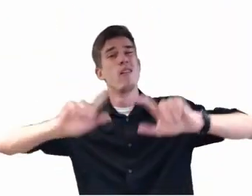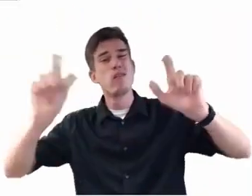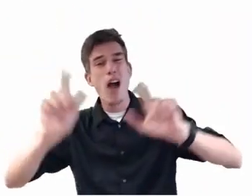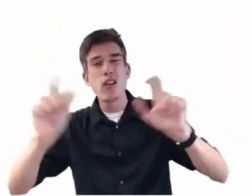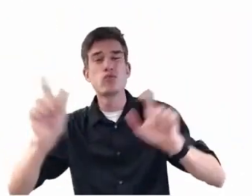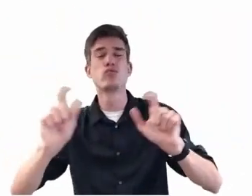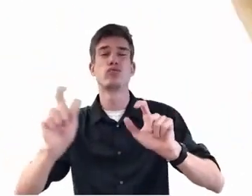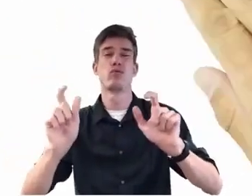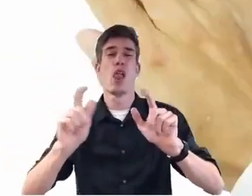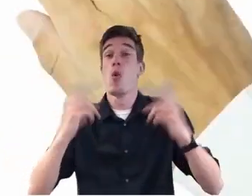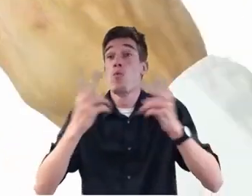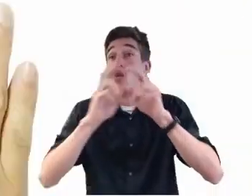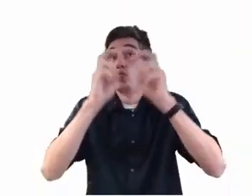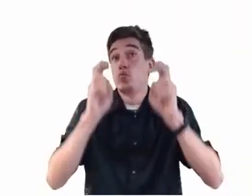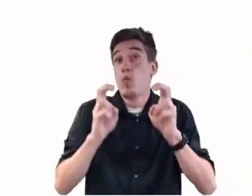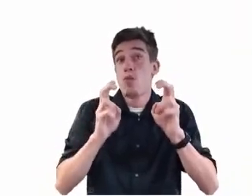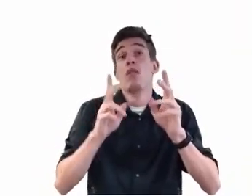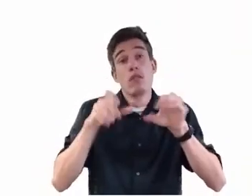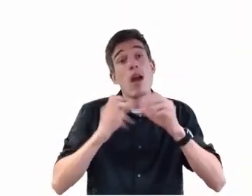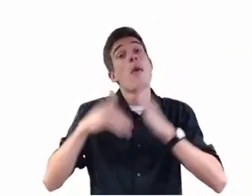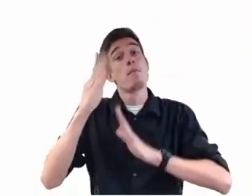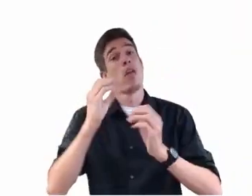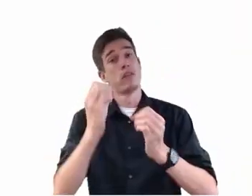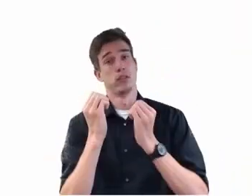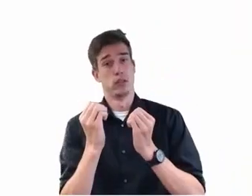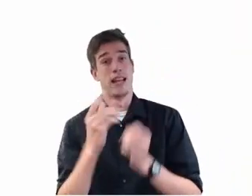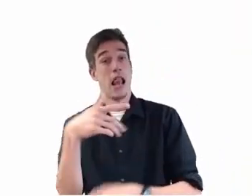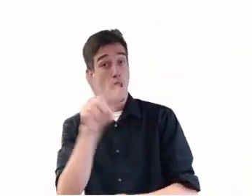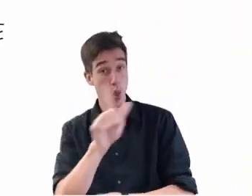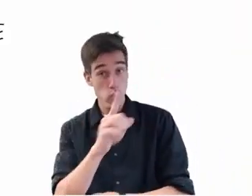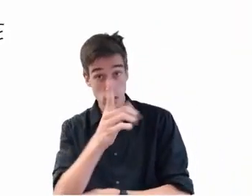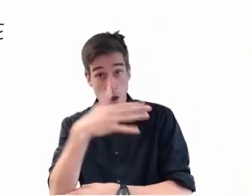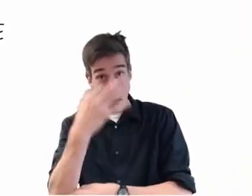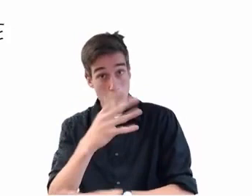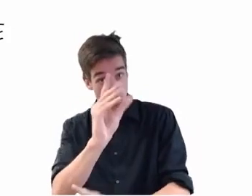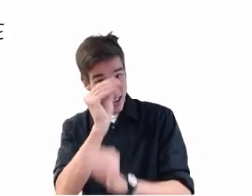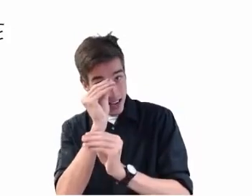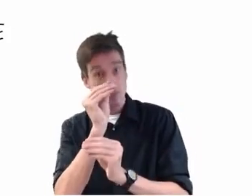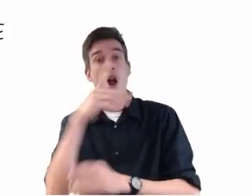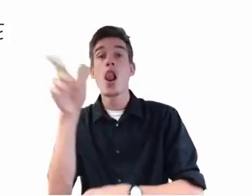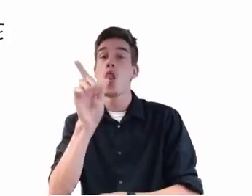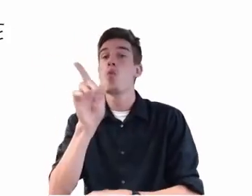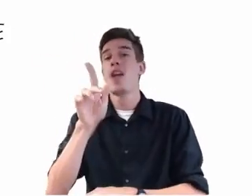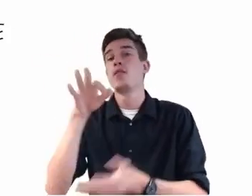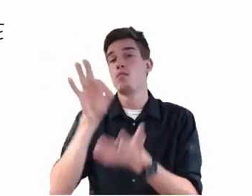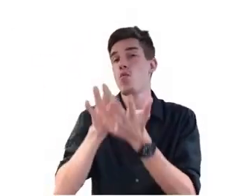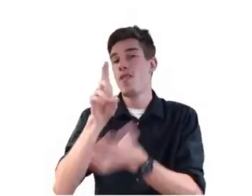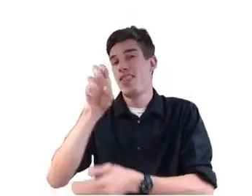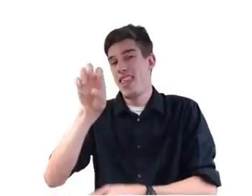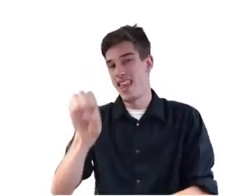ganz einfach zu hause lükex weitere informationen unter luc x.de